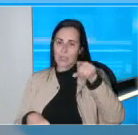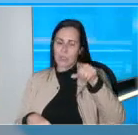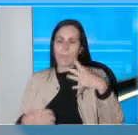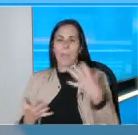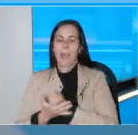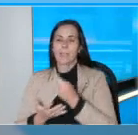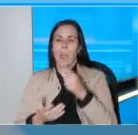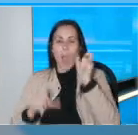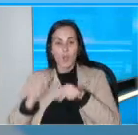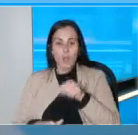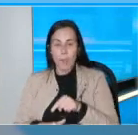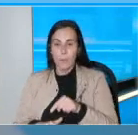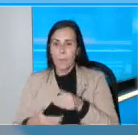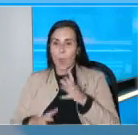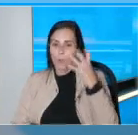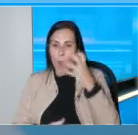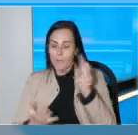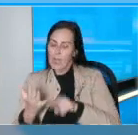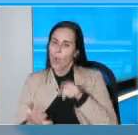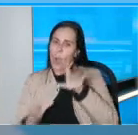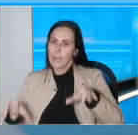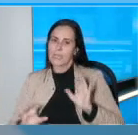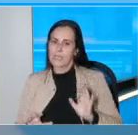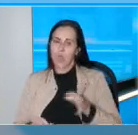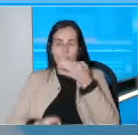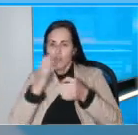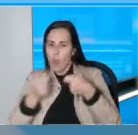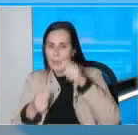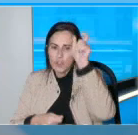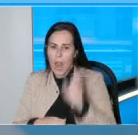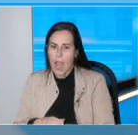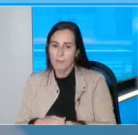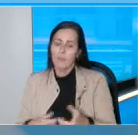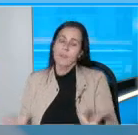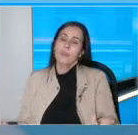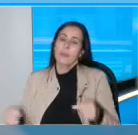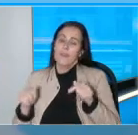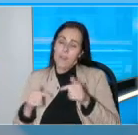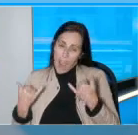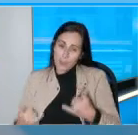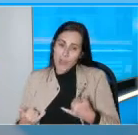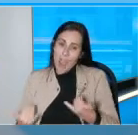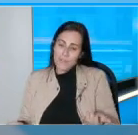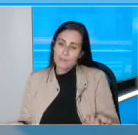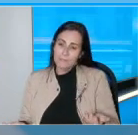מוכר. אנשים פה מאוד אוהבים לקרוא על ארדואן, לשאול שאלות עליו, ופה במקרה הזה, עורך